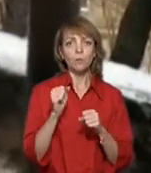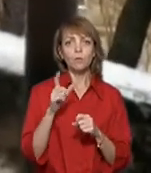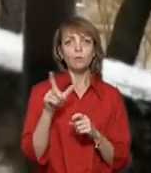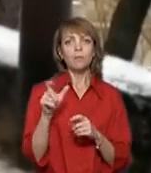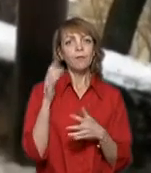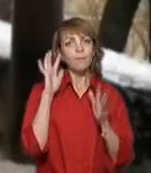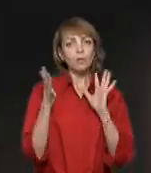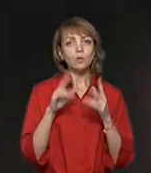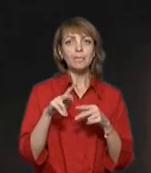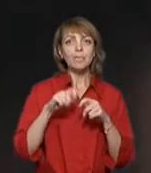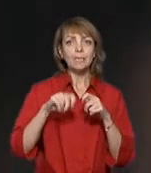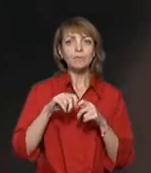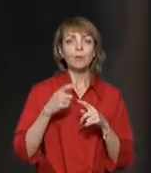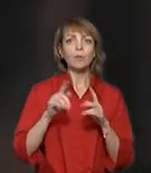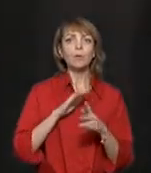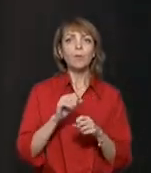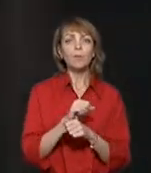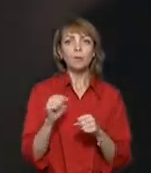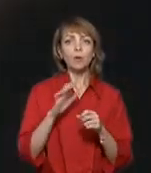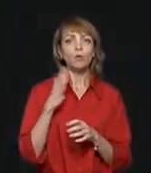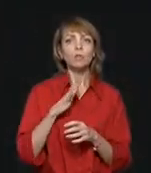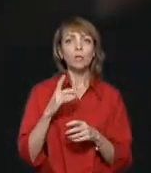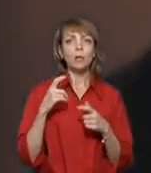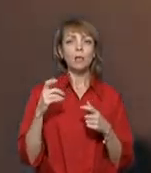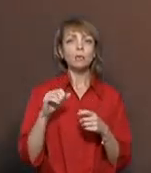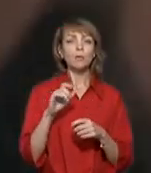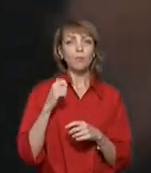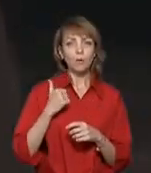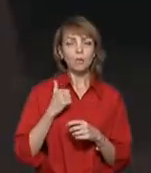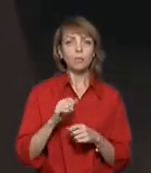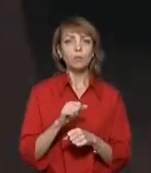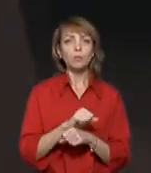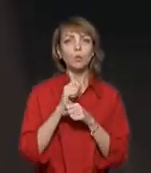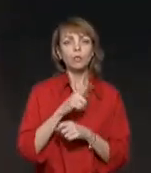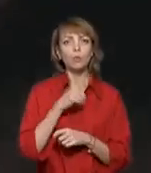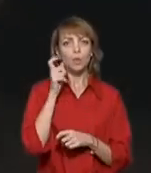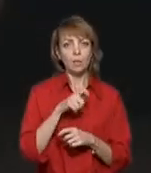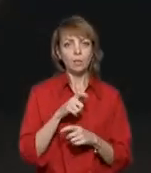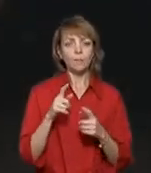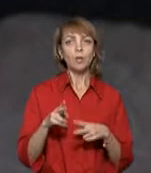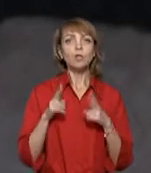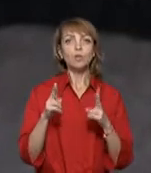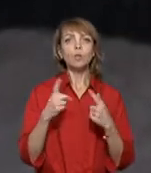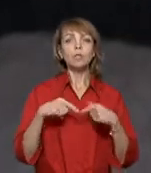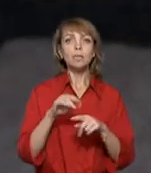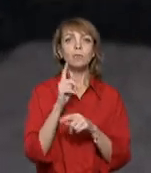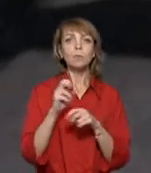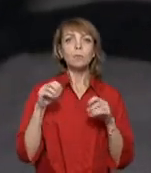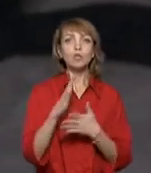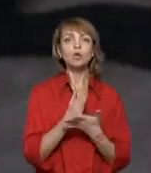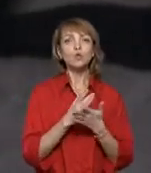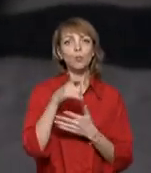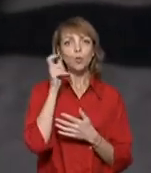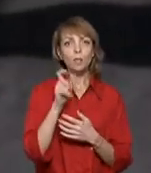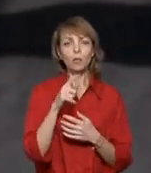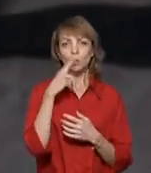За версією слідства, підірвати мали колишнього комбата Збройних сил України. Злочин організували на замовлення спецслужби